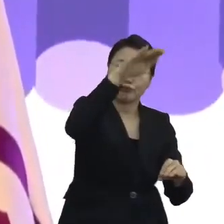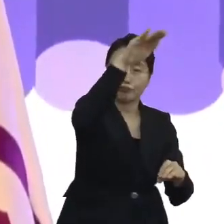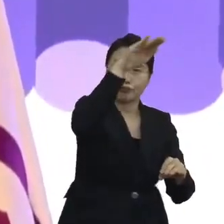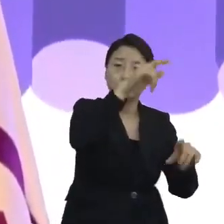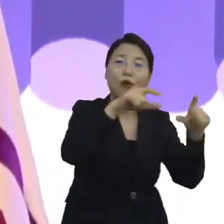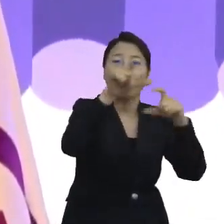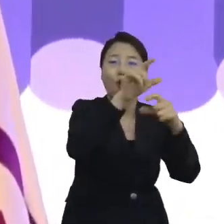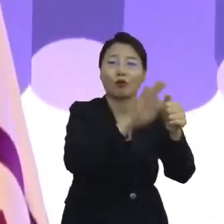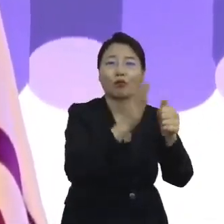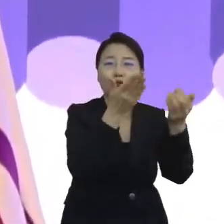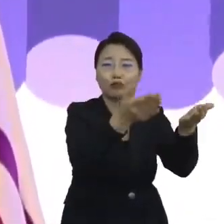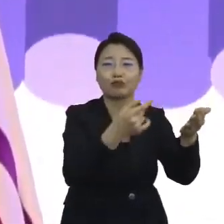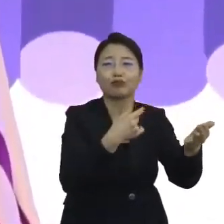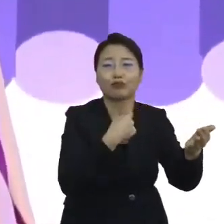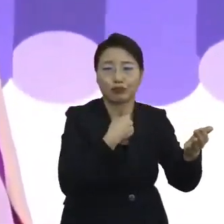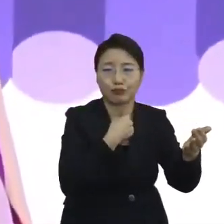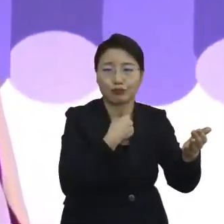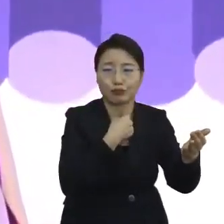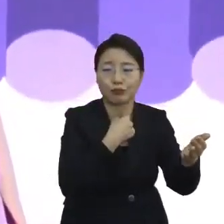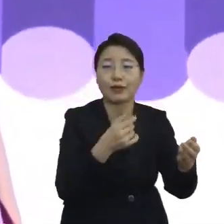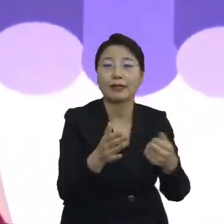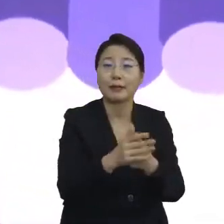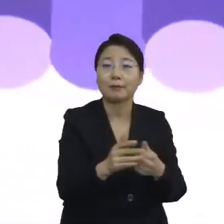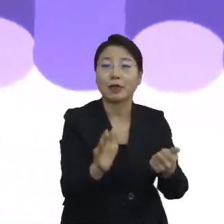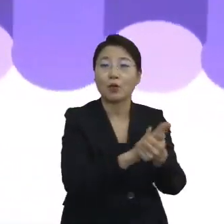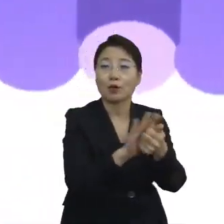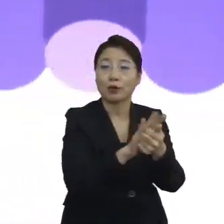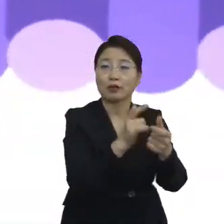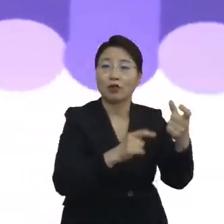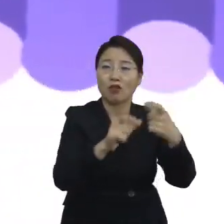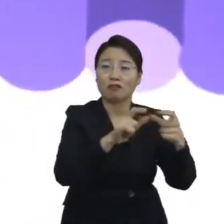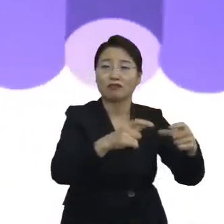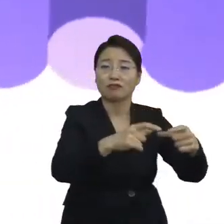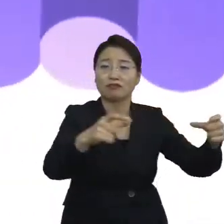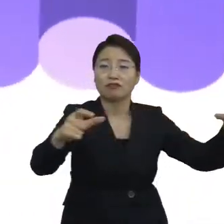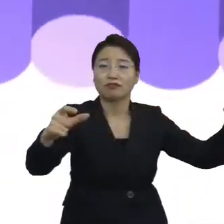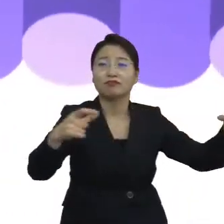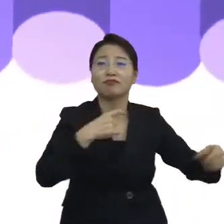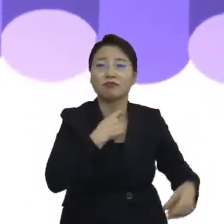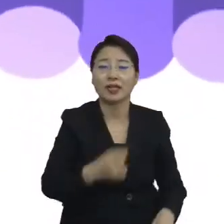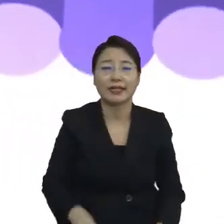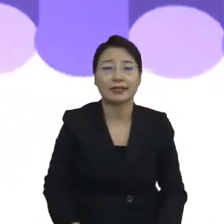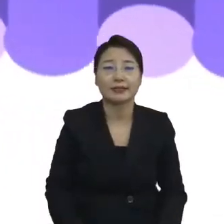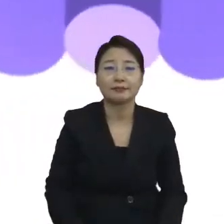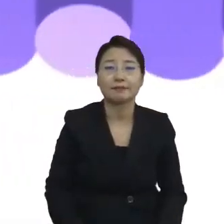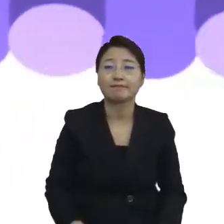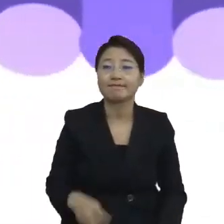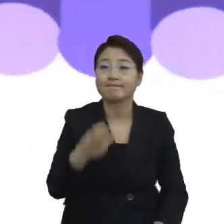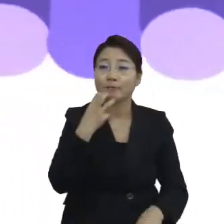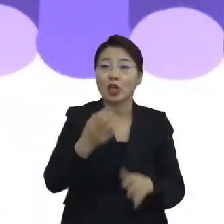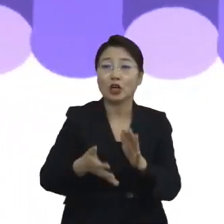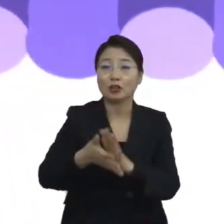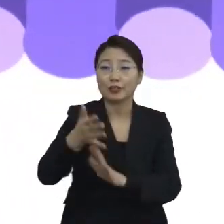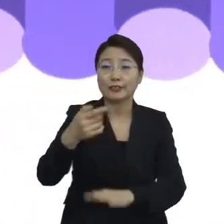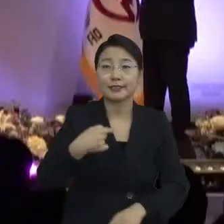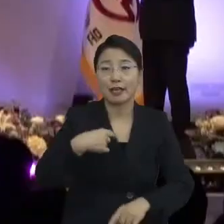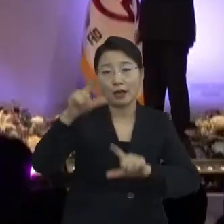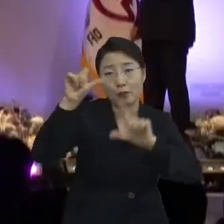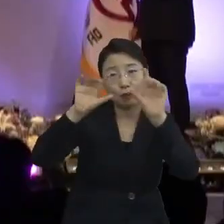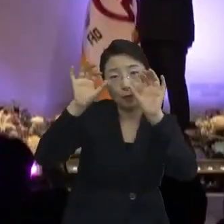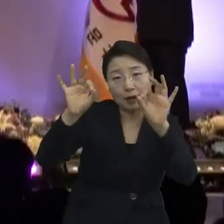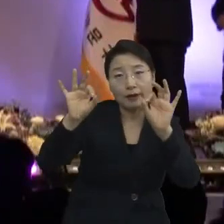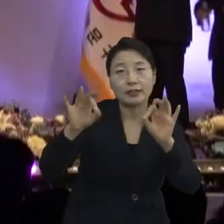있을 것 같아요. 그렇게 해서 점차 혜택 범위를 늘려가도록 하겠습니다. 서울시는 제가 장담하건대